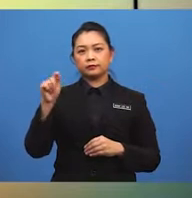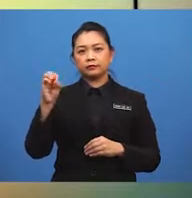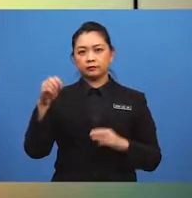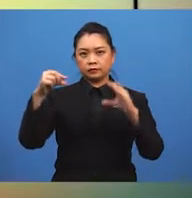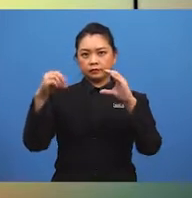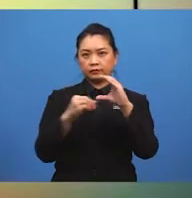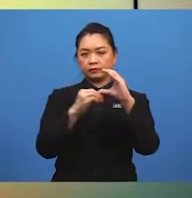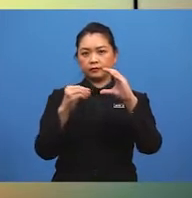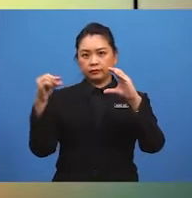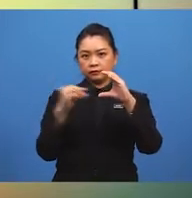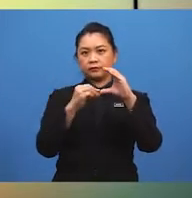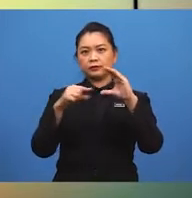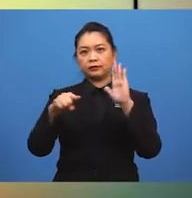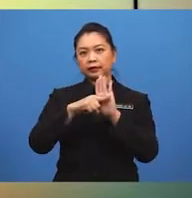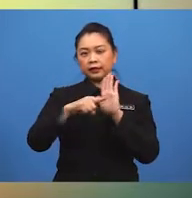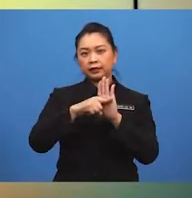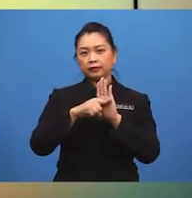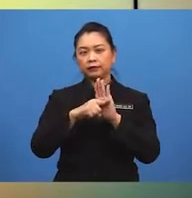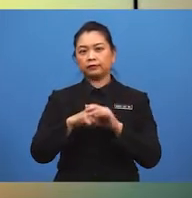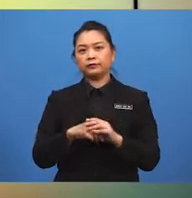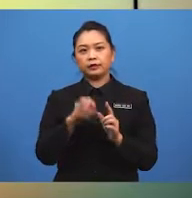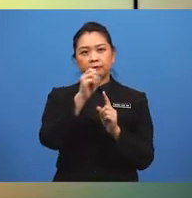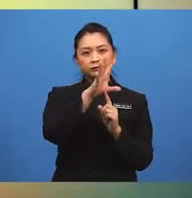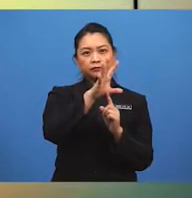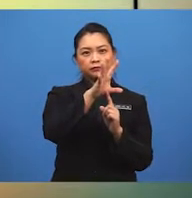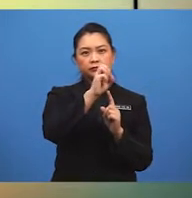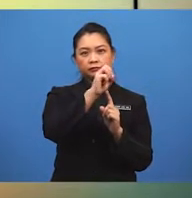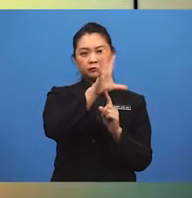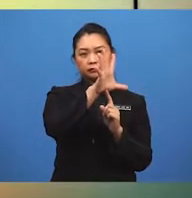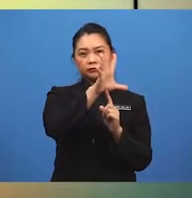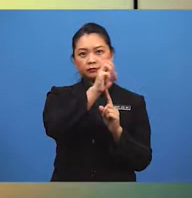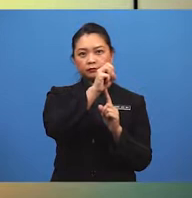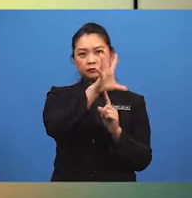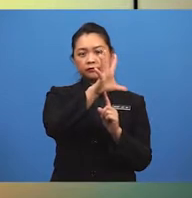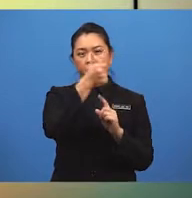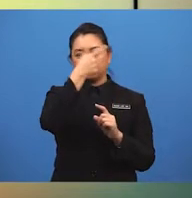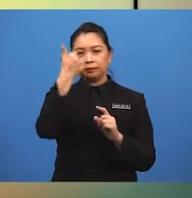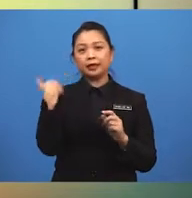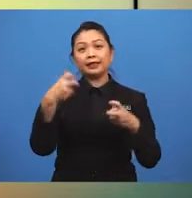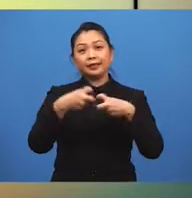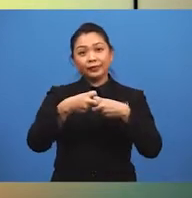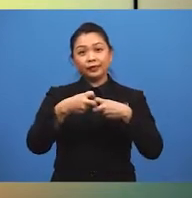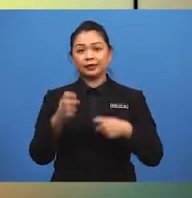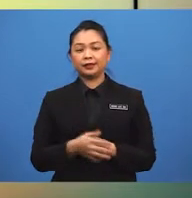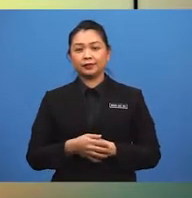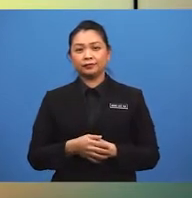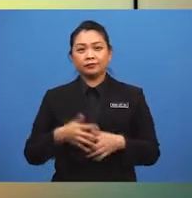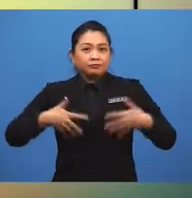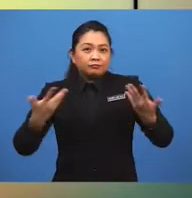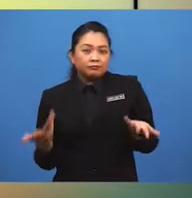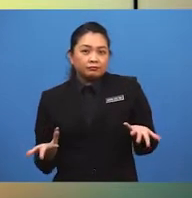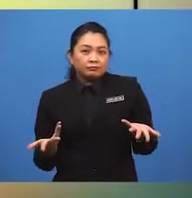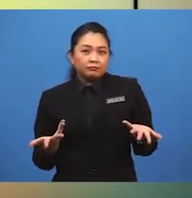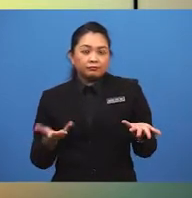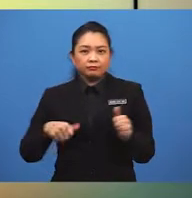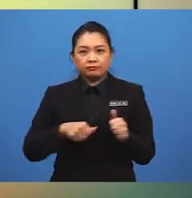terminal negatif bateri, mentol kelihatan menyala kerana arus mengalir melaluinya.